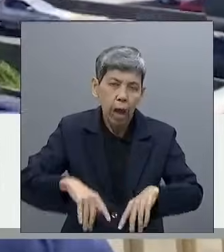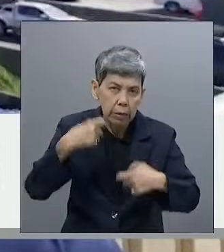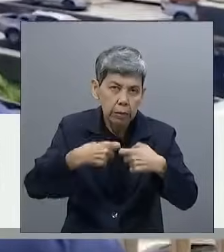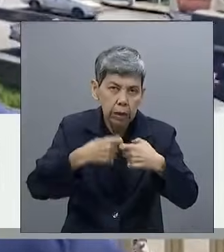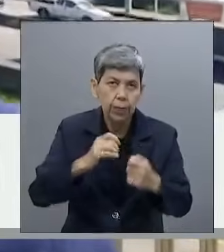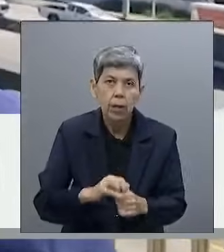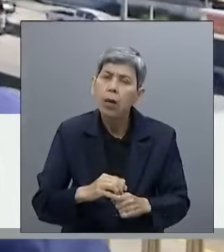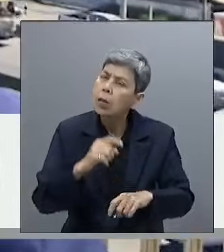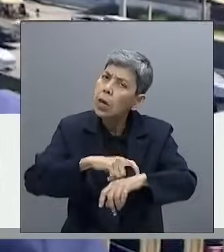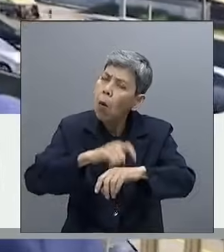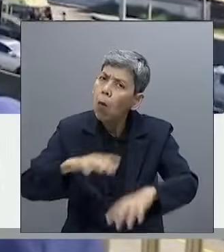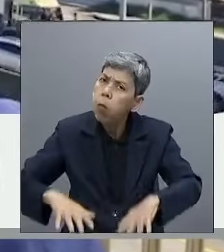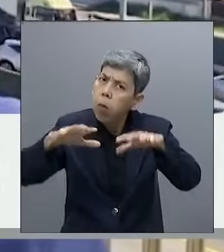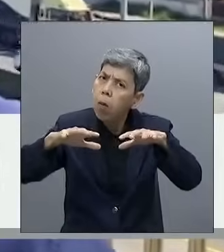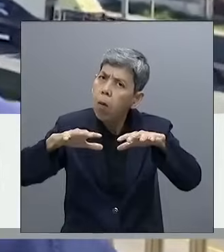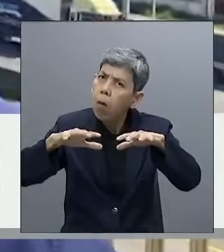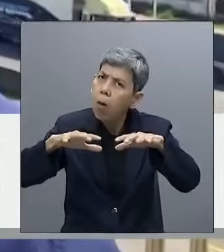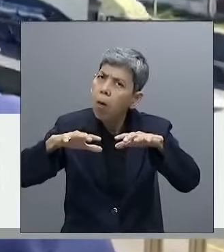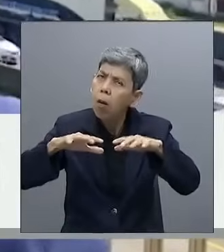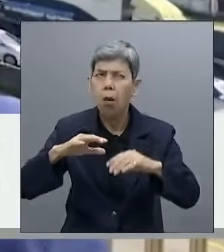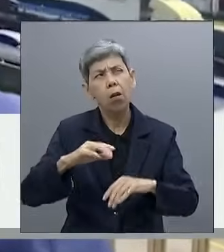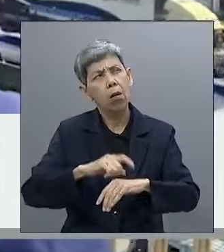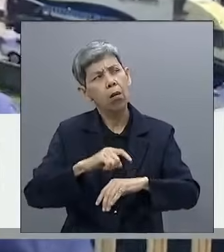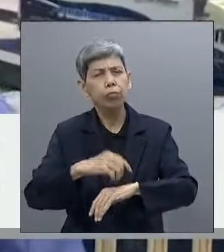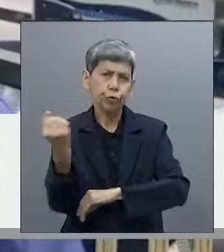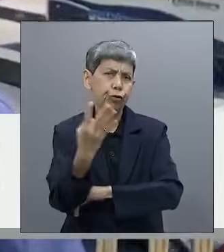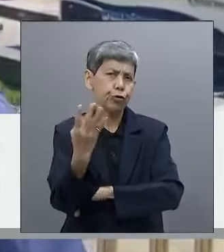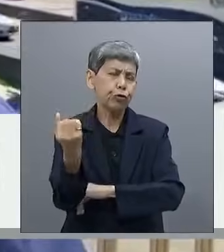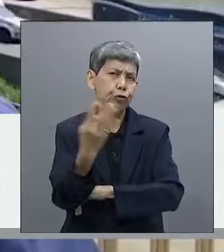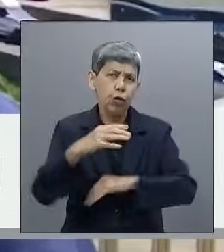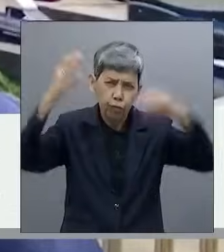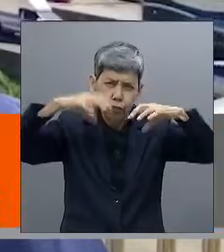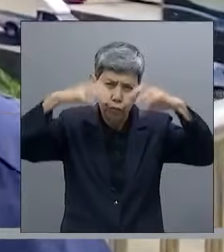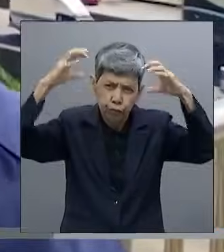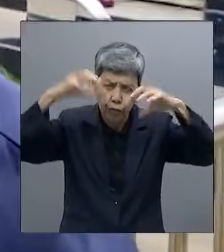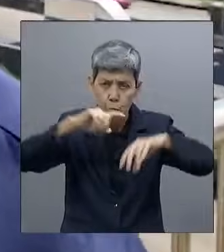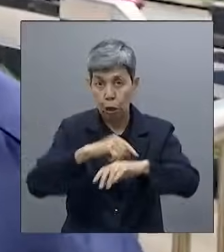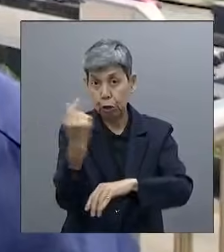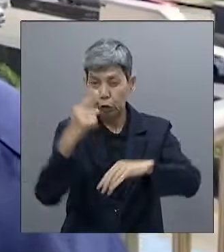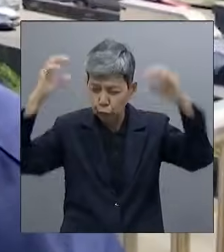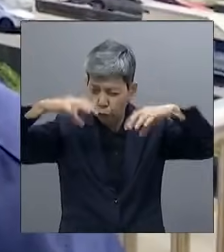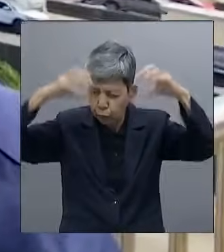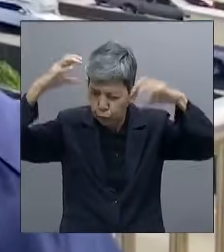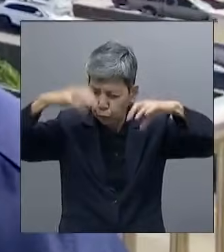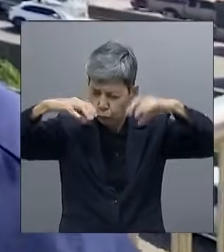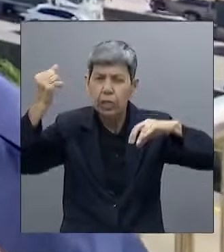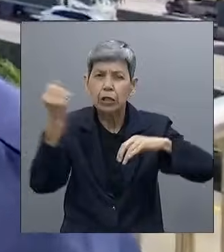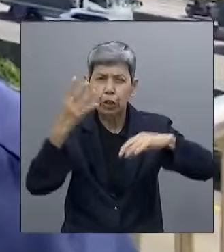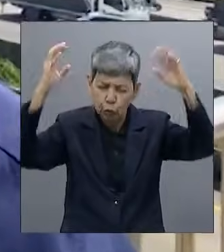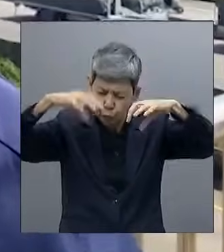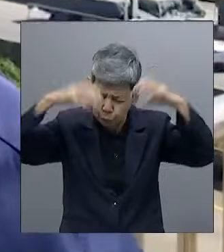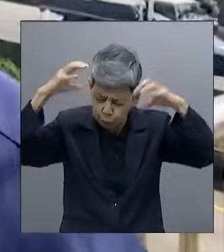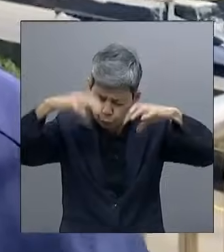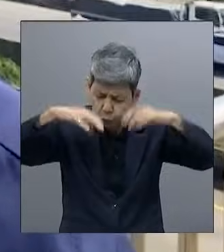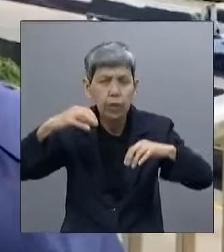ริ่มท่วมมาตั้งแต่กี่โมงอะคะ น่าจะประมาณสักตีสี่น่าจะได้เพราะว่าฝนเริ่มตกตั้งแต่ตีหนึ่งครับตีสี่ก็ยังตกอยู่แ